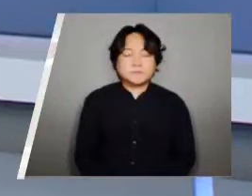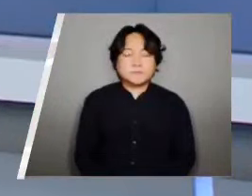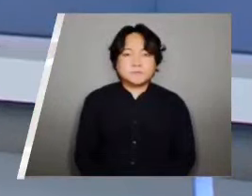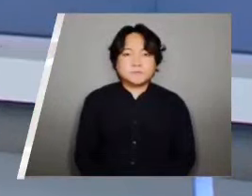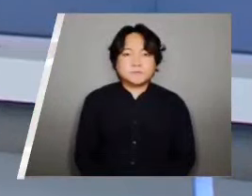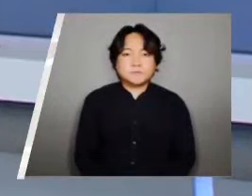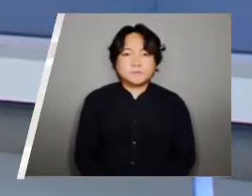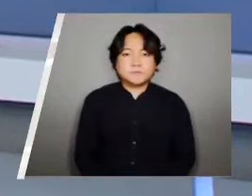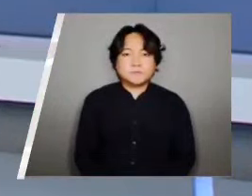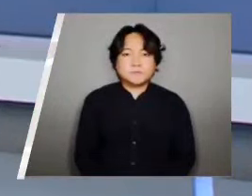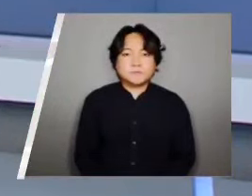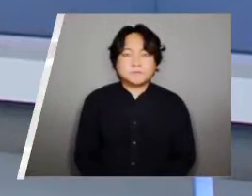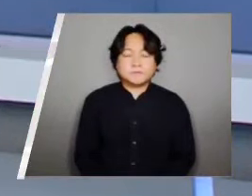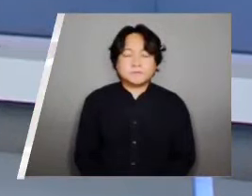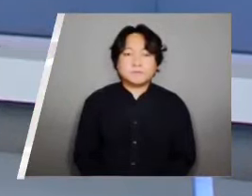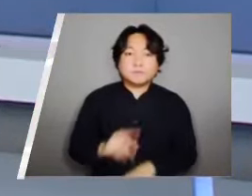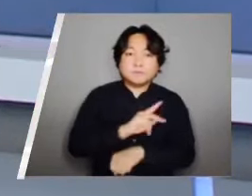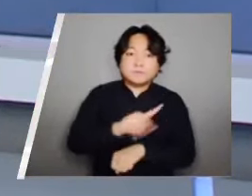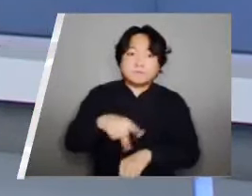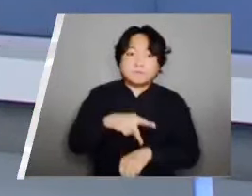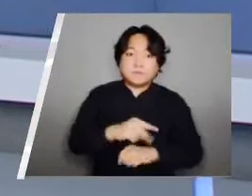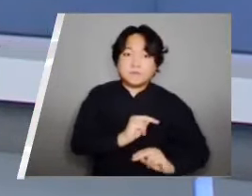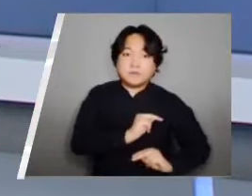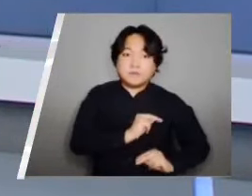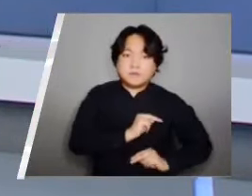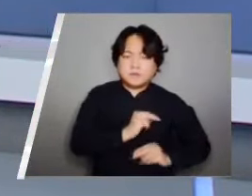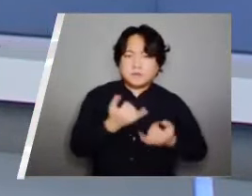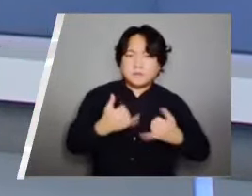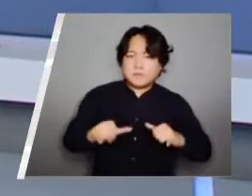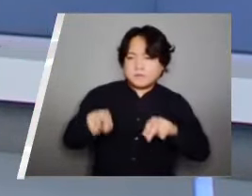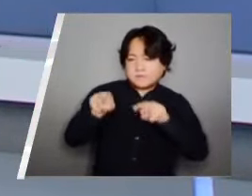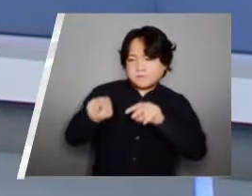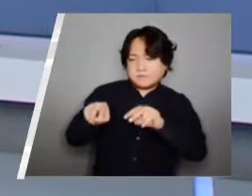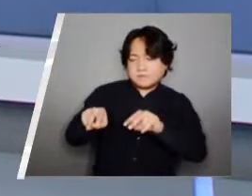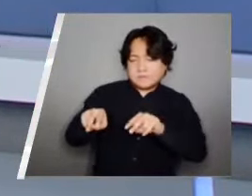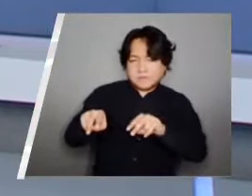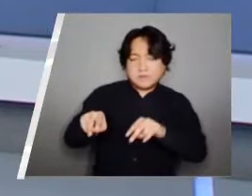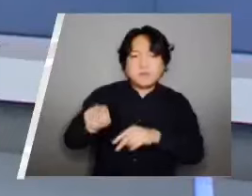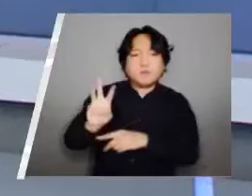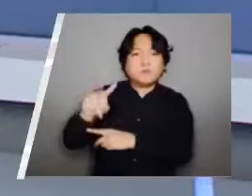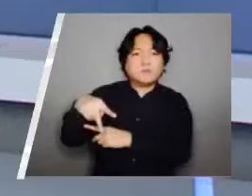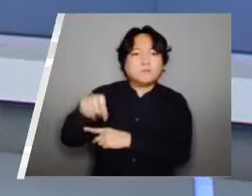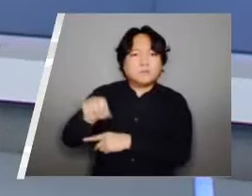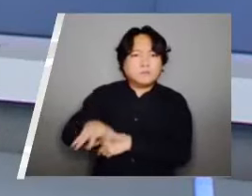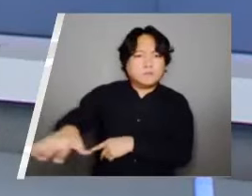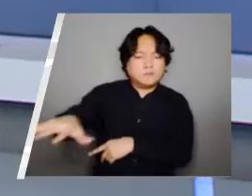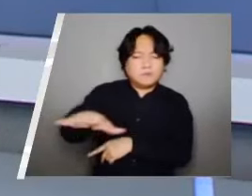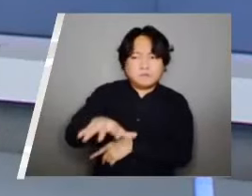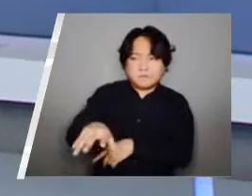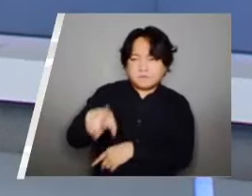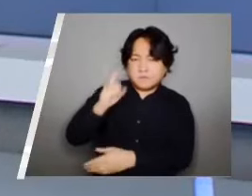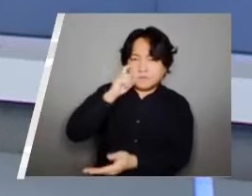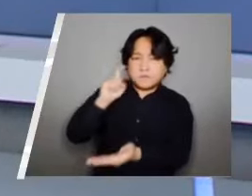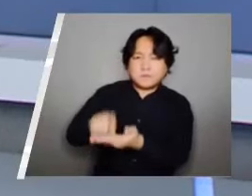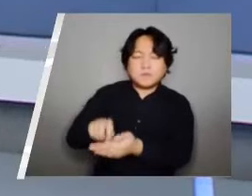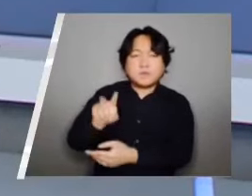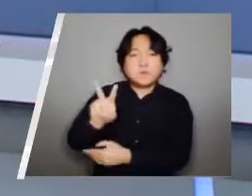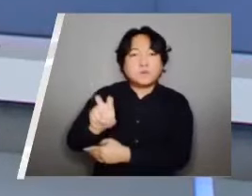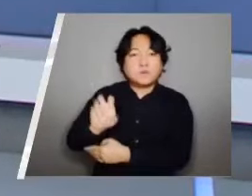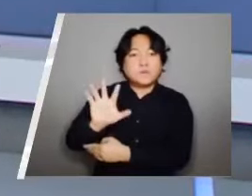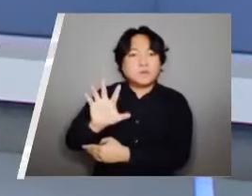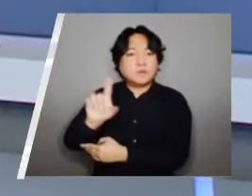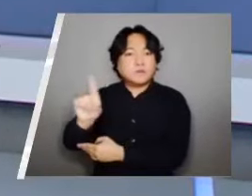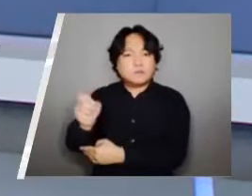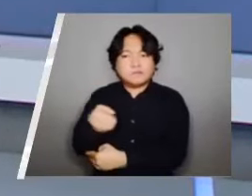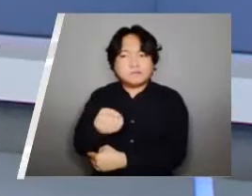ang Philippine Navy sa pagbabantay sa West Philippines sea kahit na matan doon ang 251 Chinese vessels pinakamarami mula